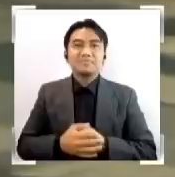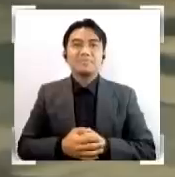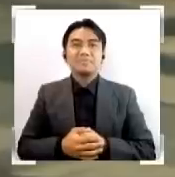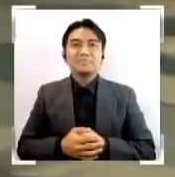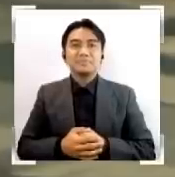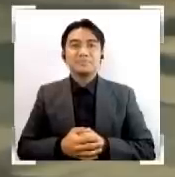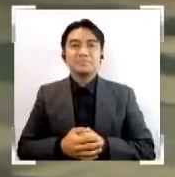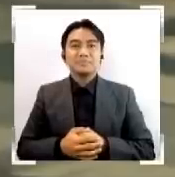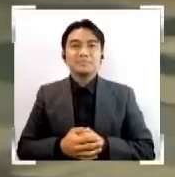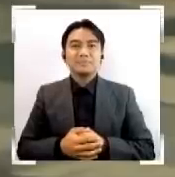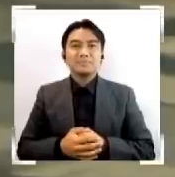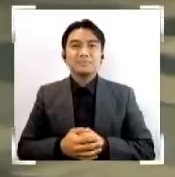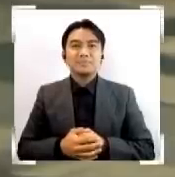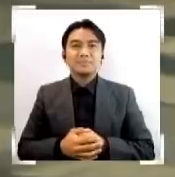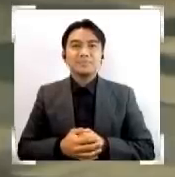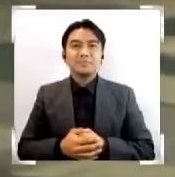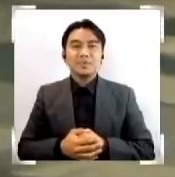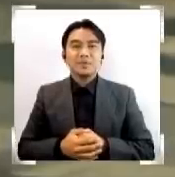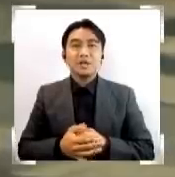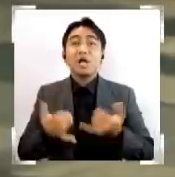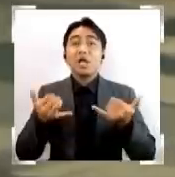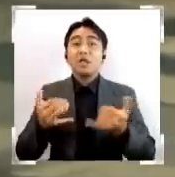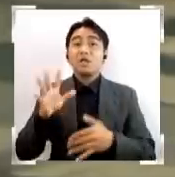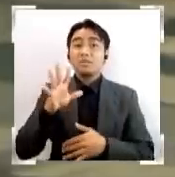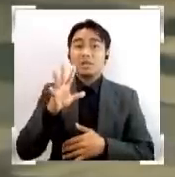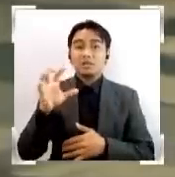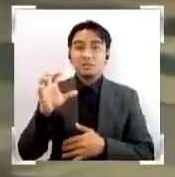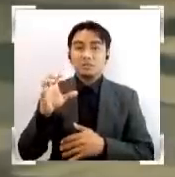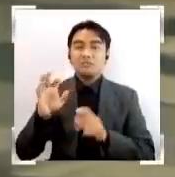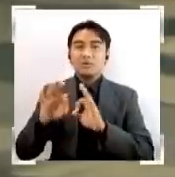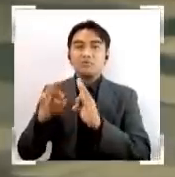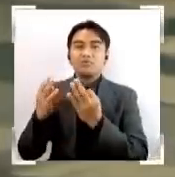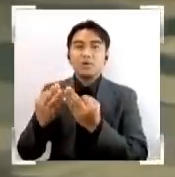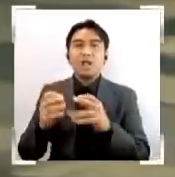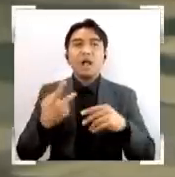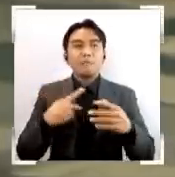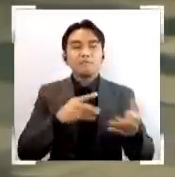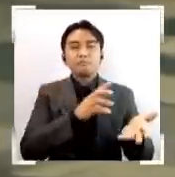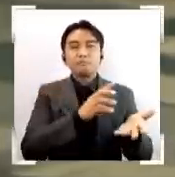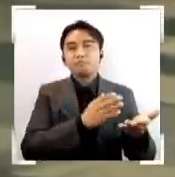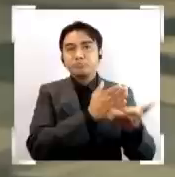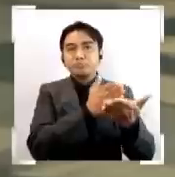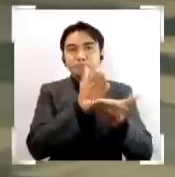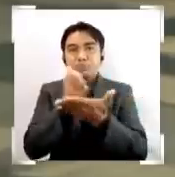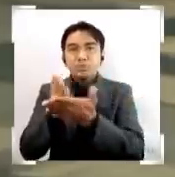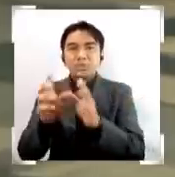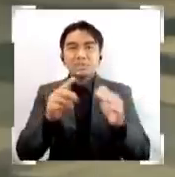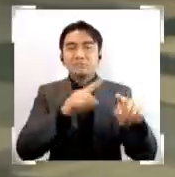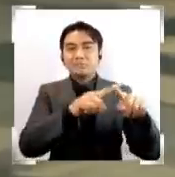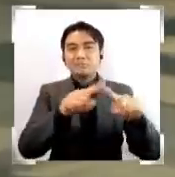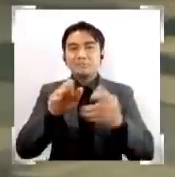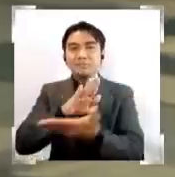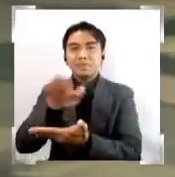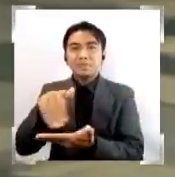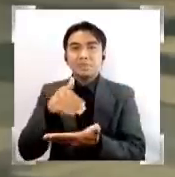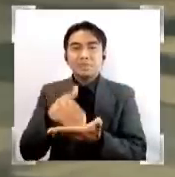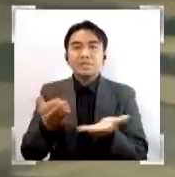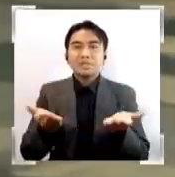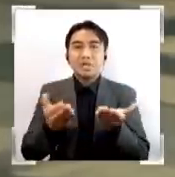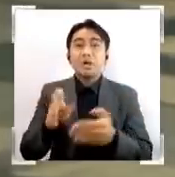Kaya higit 500 pamilya ang nasa iba't ibang evacuation center dito sa buong lalawigan ng Bataan. Ngayong gabi